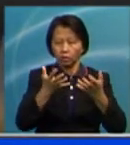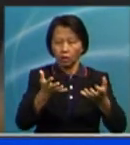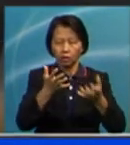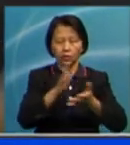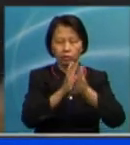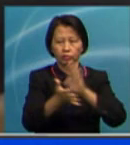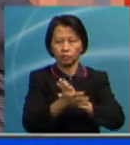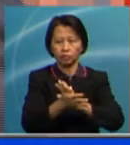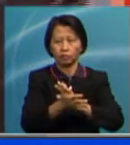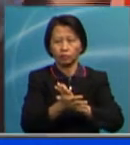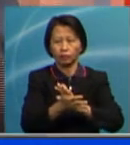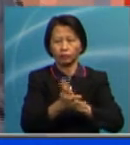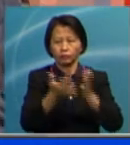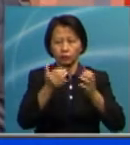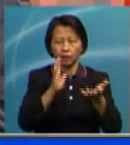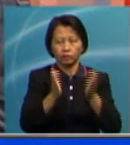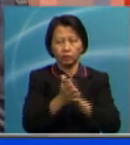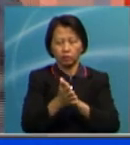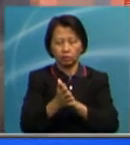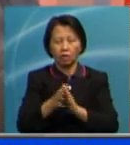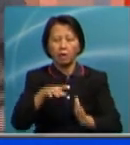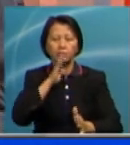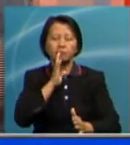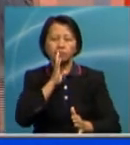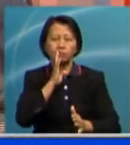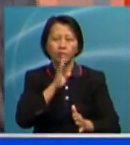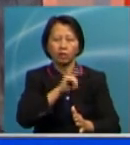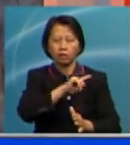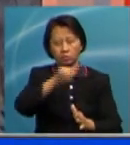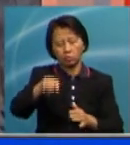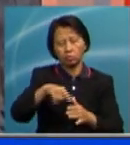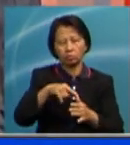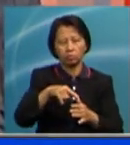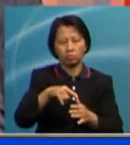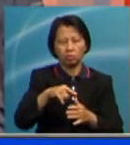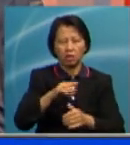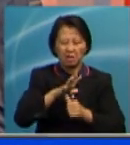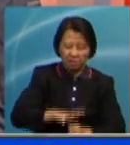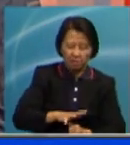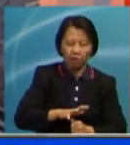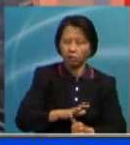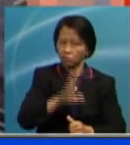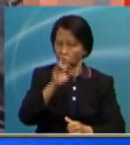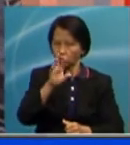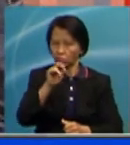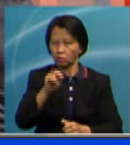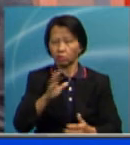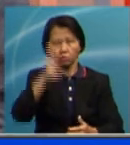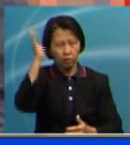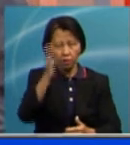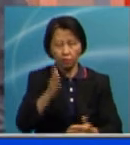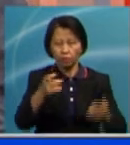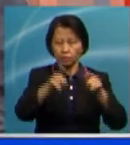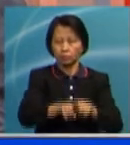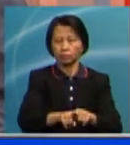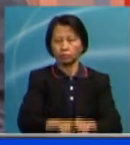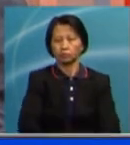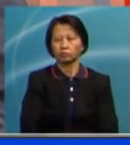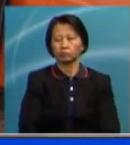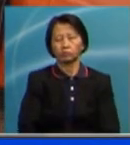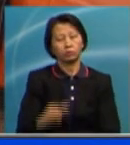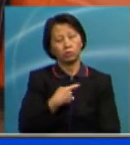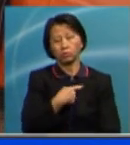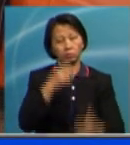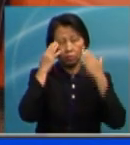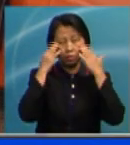nak jadi nak pusing ke arah 180 degree jadi macam tu C tak pernah jadi tapi kita tak tahu ini kuas kita